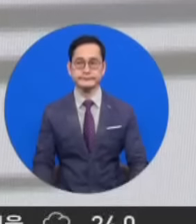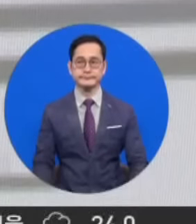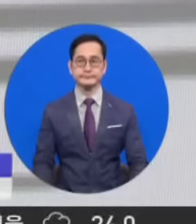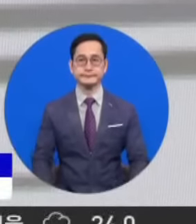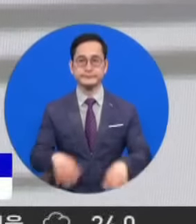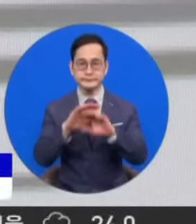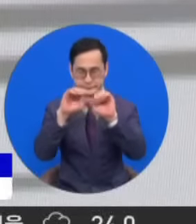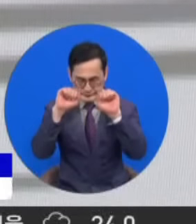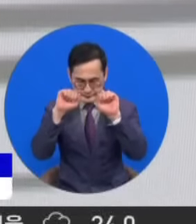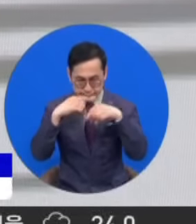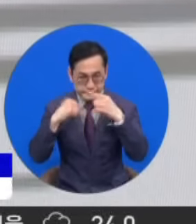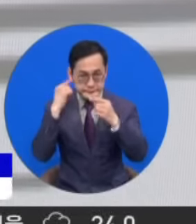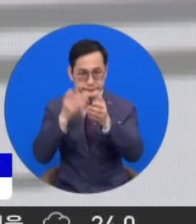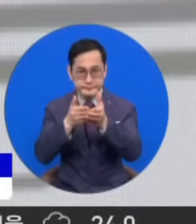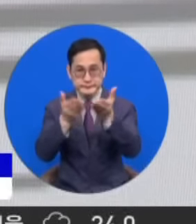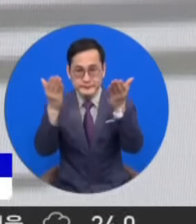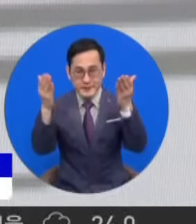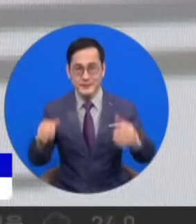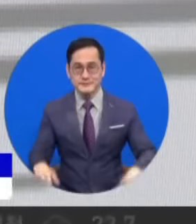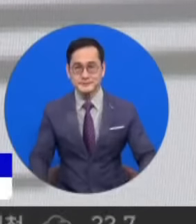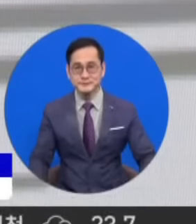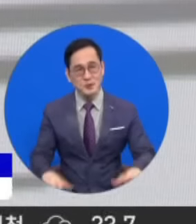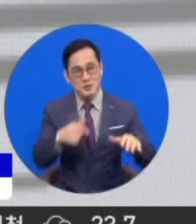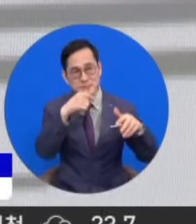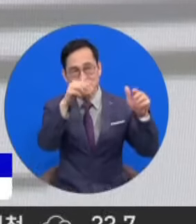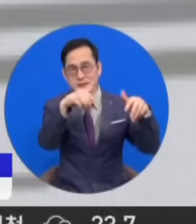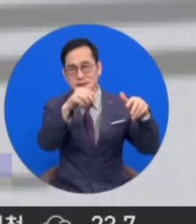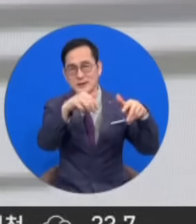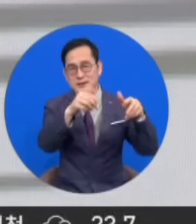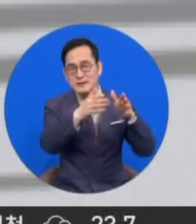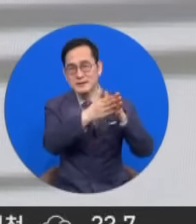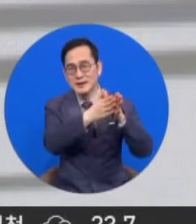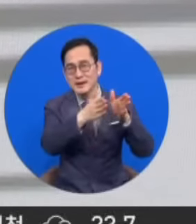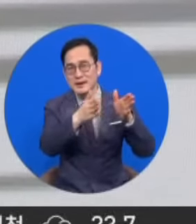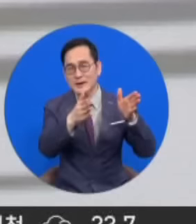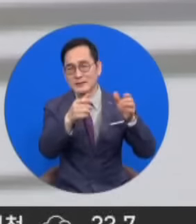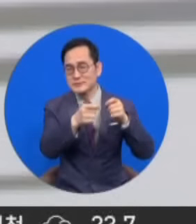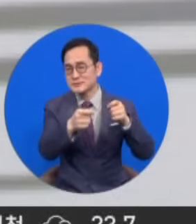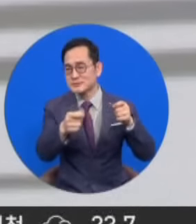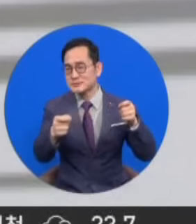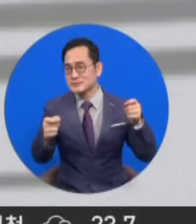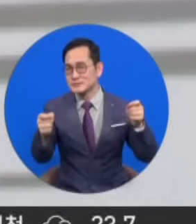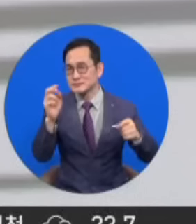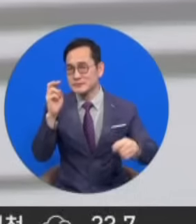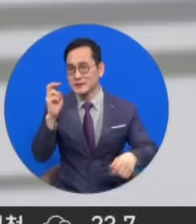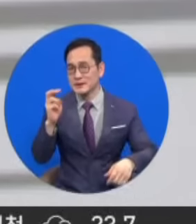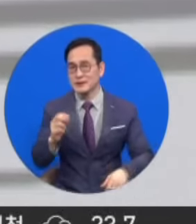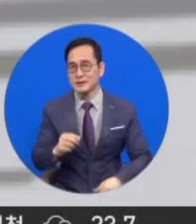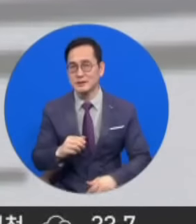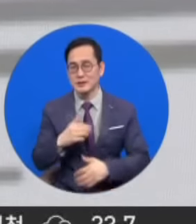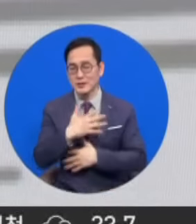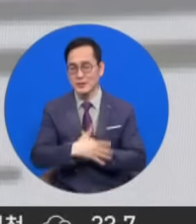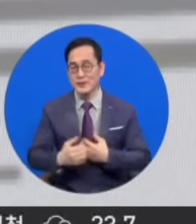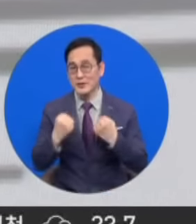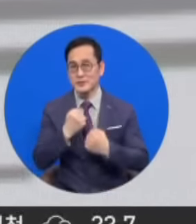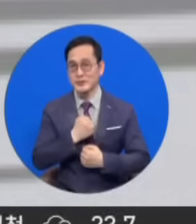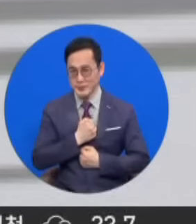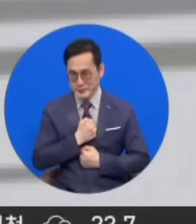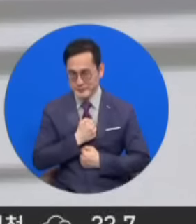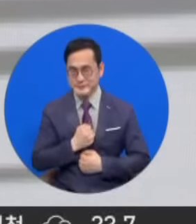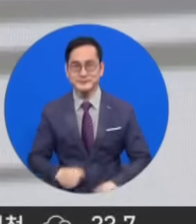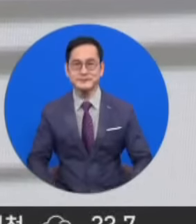신문 읽어주는 남자입니다. 장맛비가 내리고 있습니다. 장마가 본격적으로 시작된 것 같습니다. 장마철 건강 잃지 않도록 유의하시기